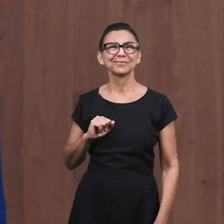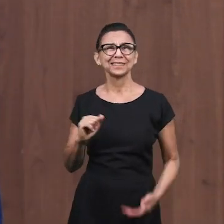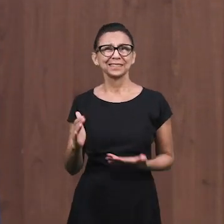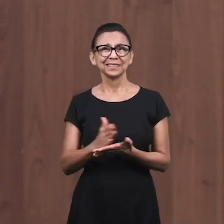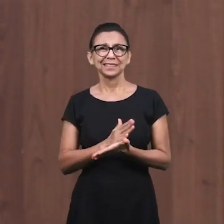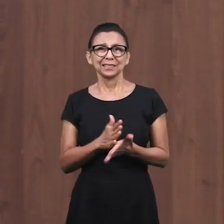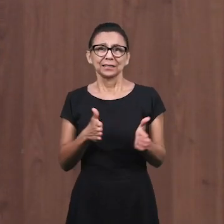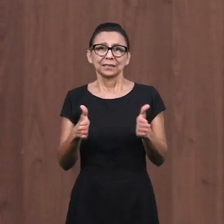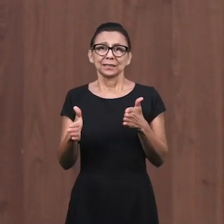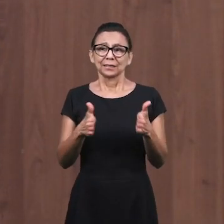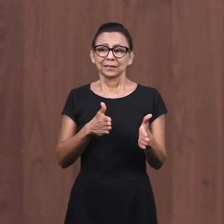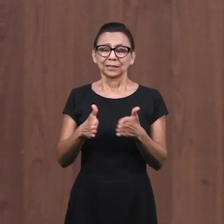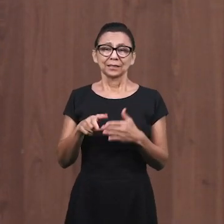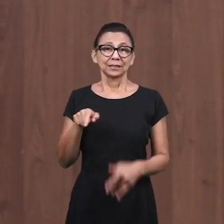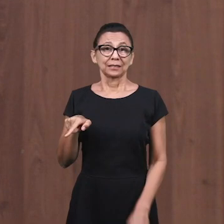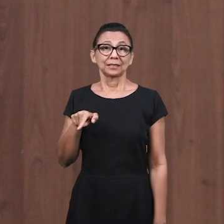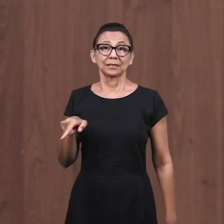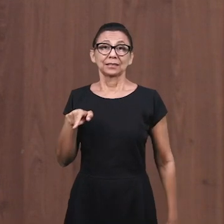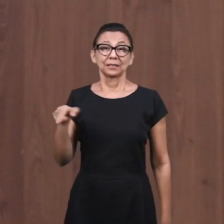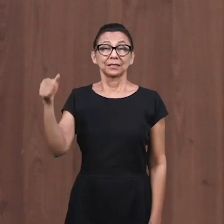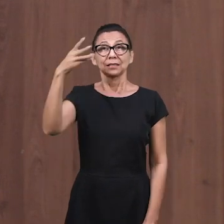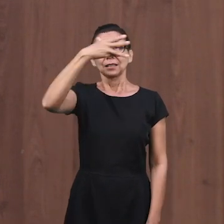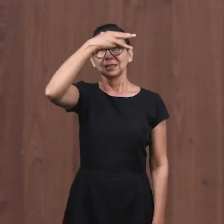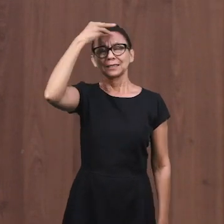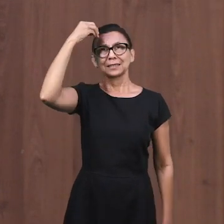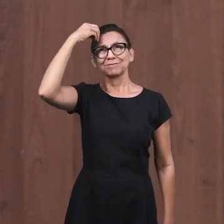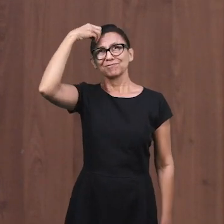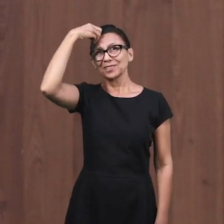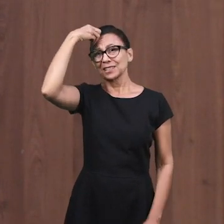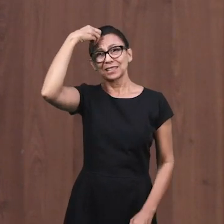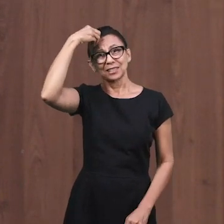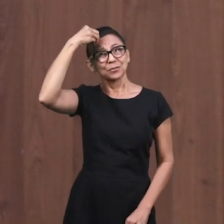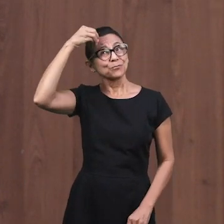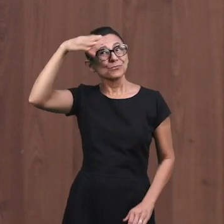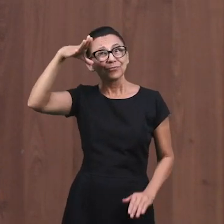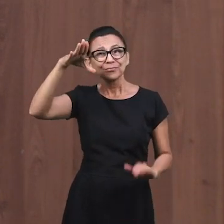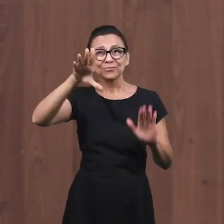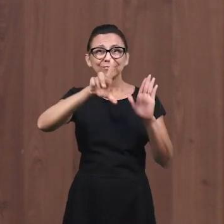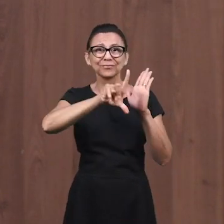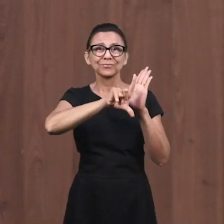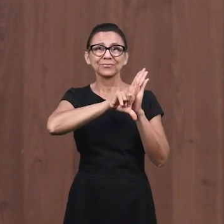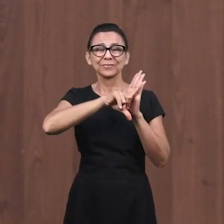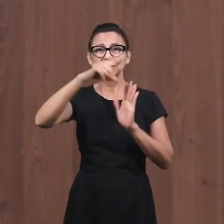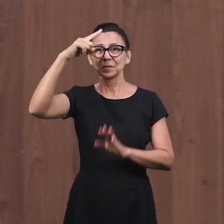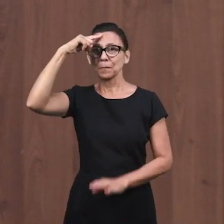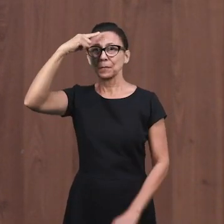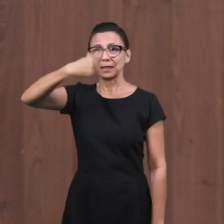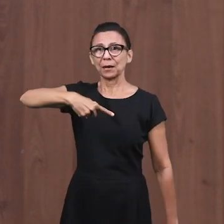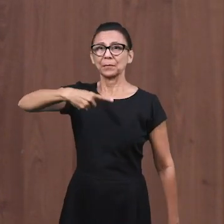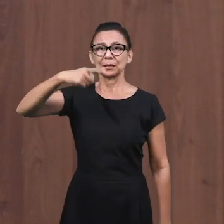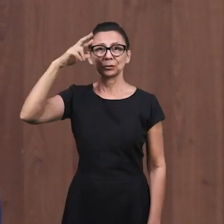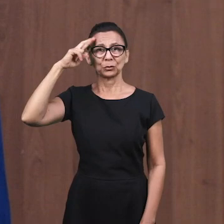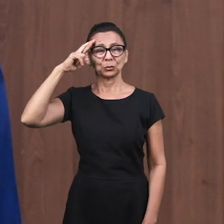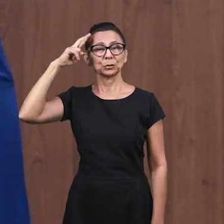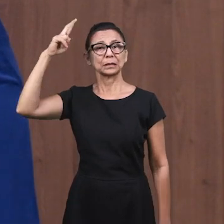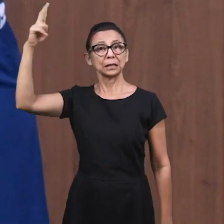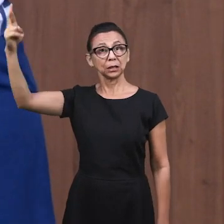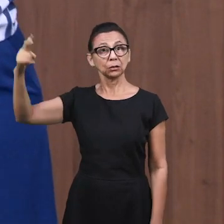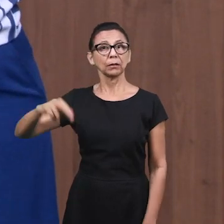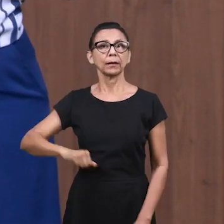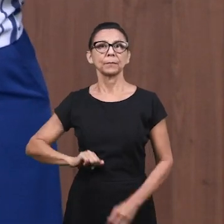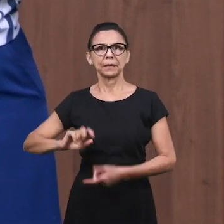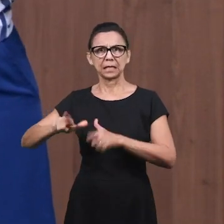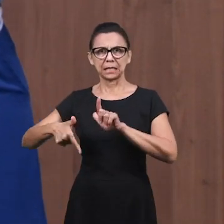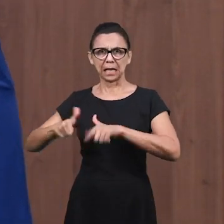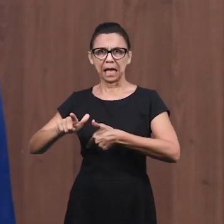périodes, le peuple d'Israël a oublié les commandements du Seigneur. Israël a été délivré de